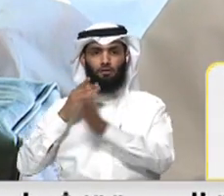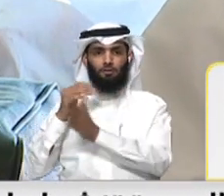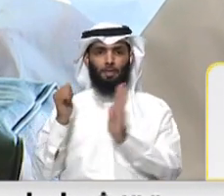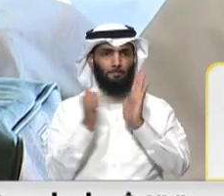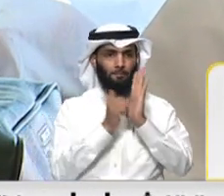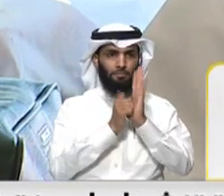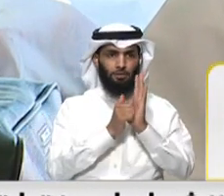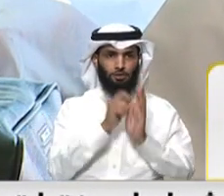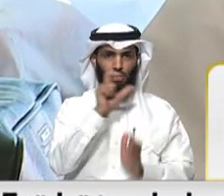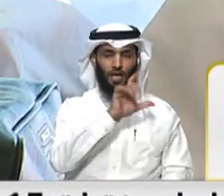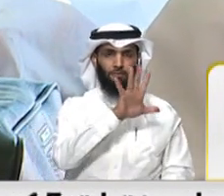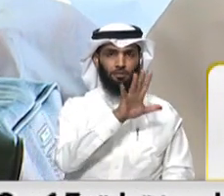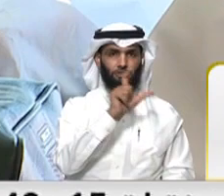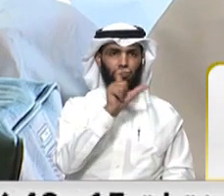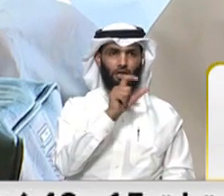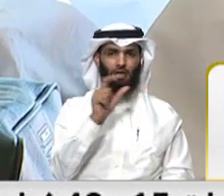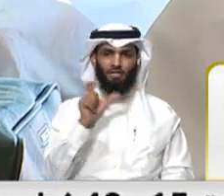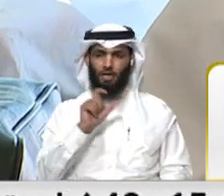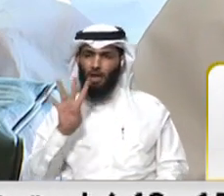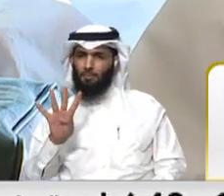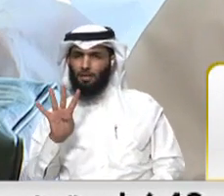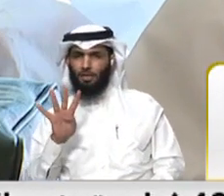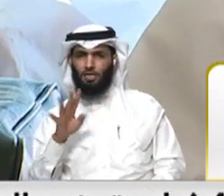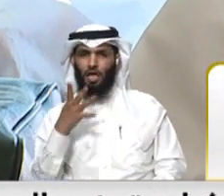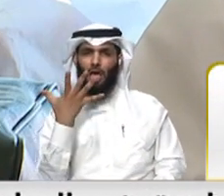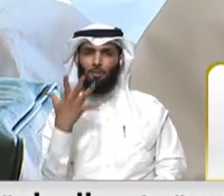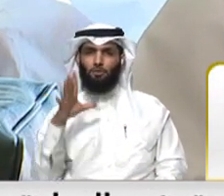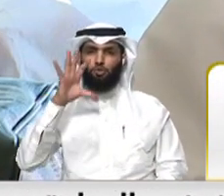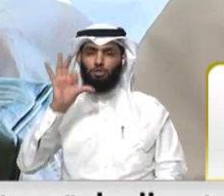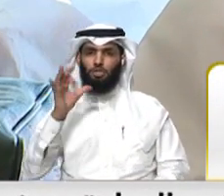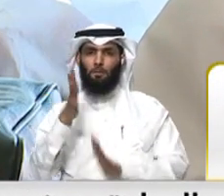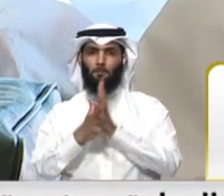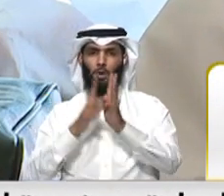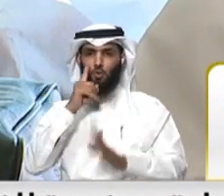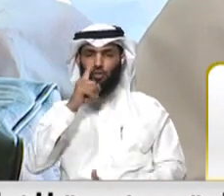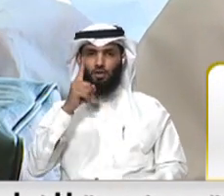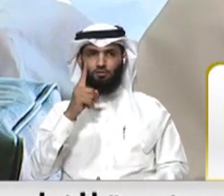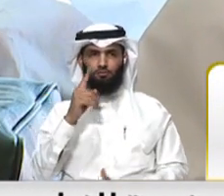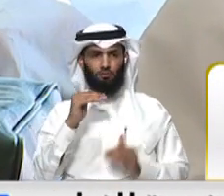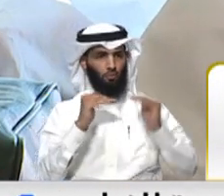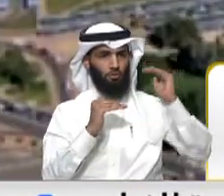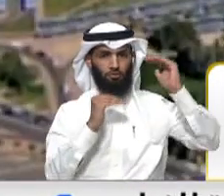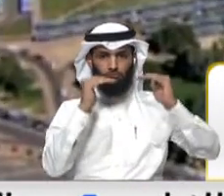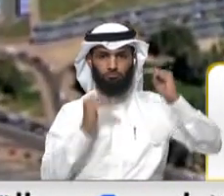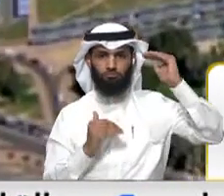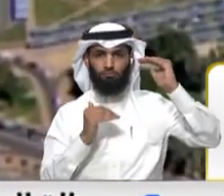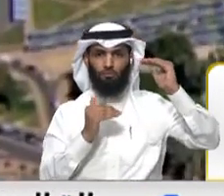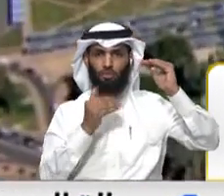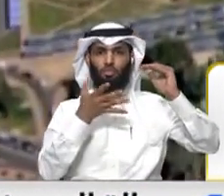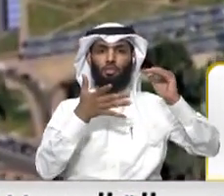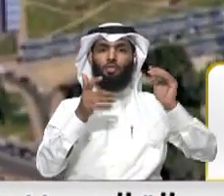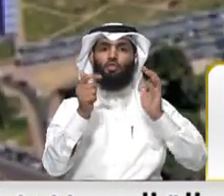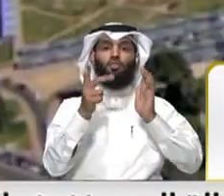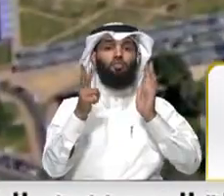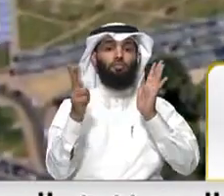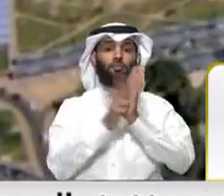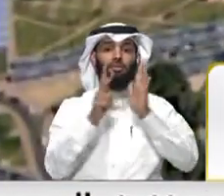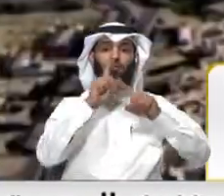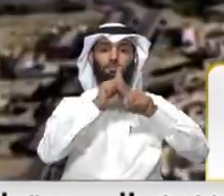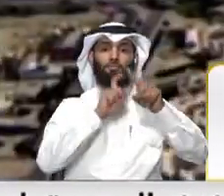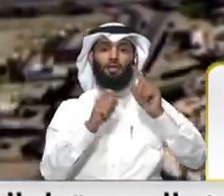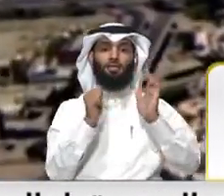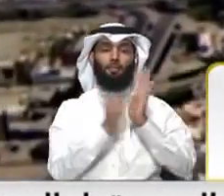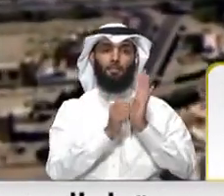بشهر 5 بشهر 4 95 مليون عندك زياده بال ولاول مره منذ سنوات